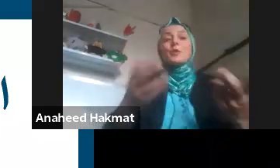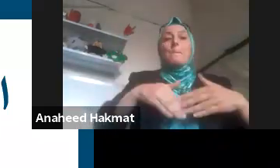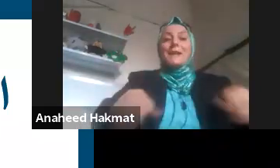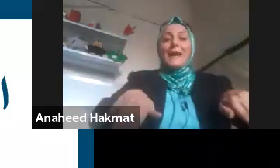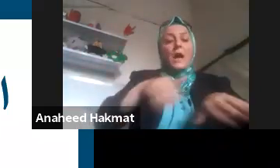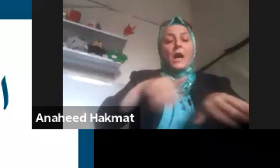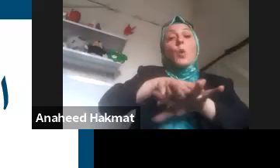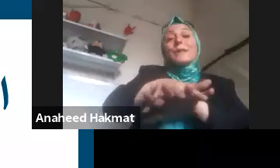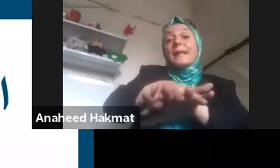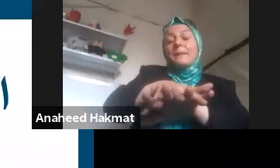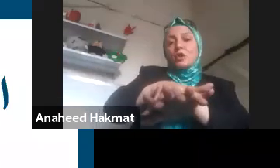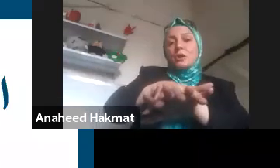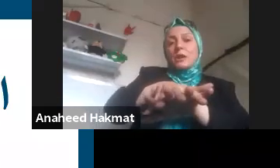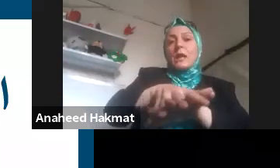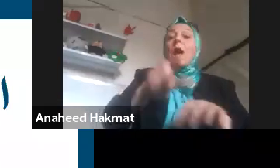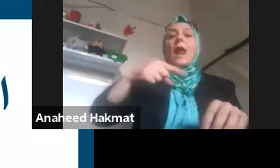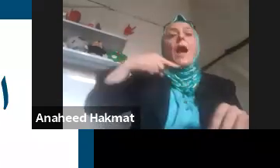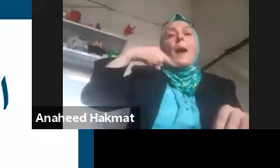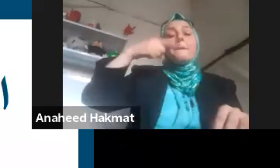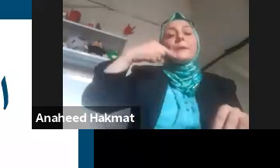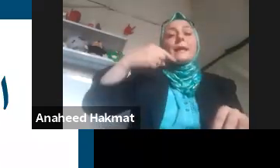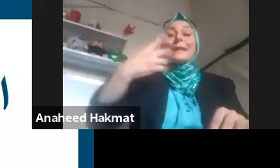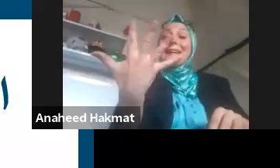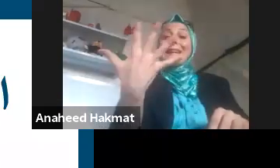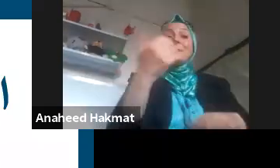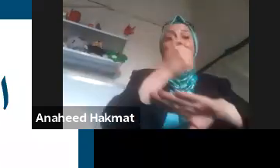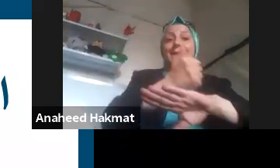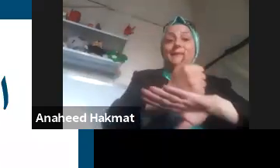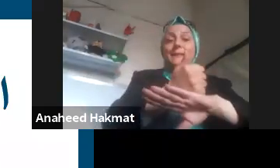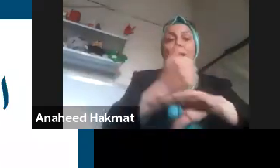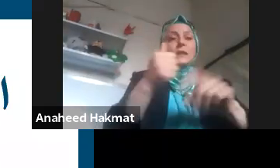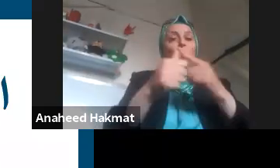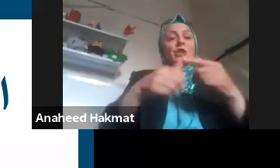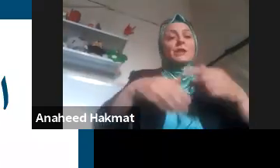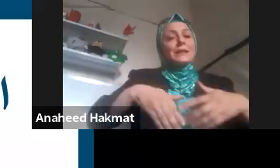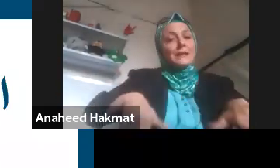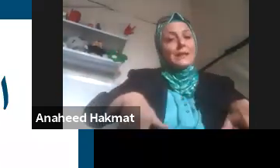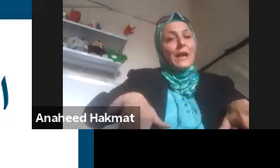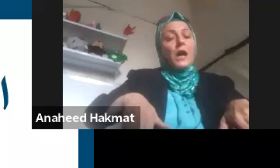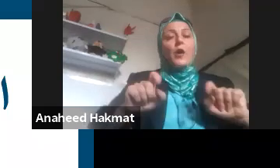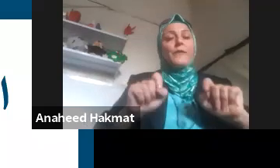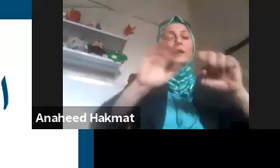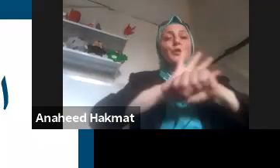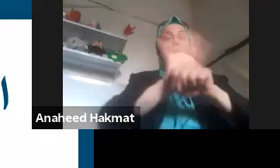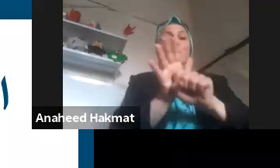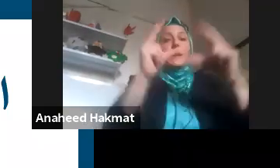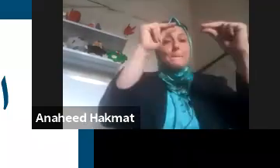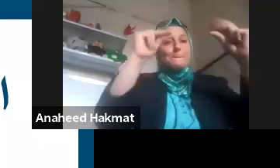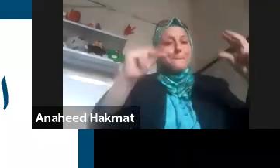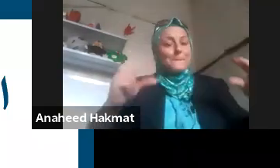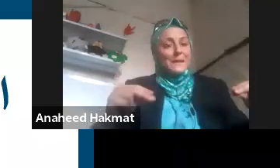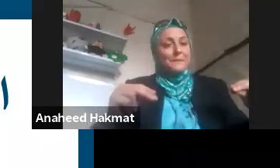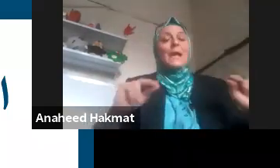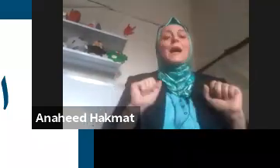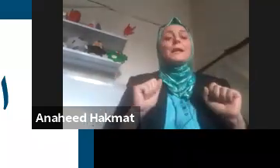عن 5 أشياء أساسية: الإعاقة وفيروس كورونا بلبنان، تأثير فيروس كورونا على تعليم الأولاد اللي